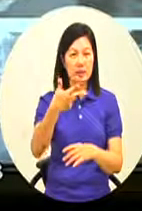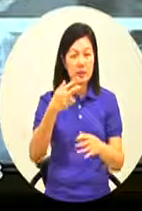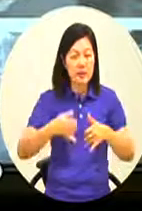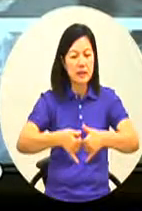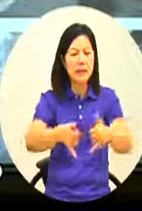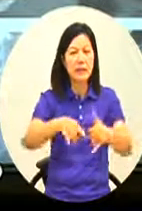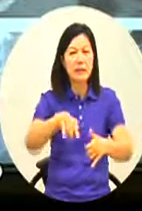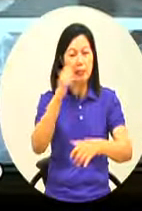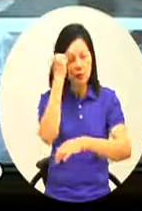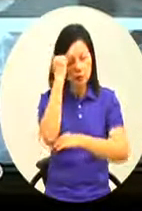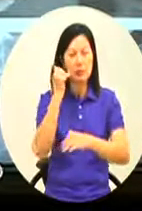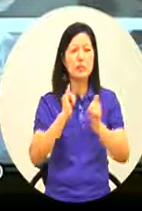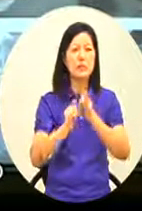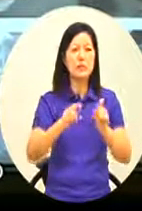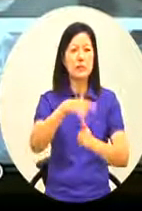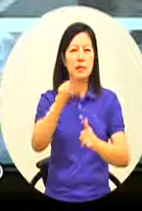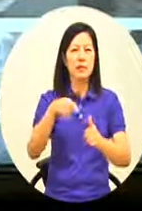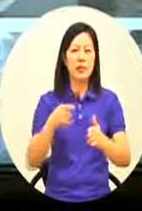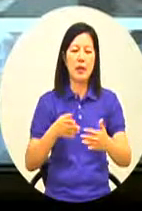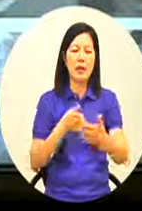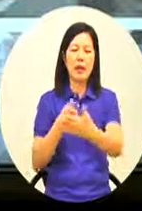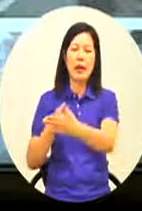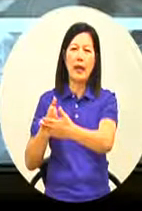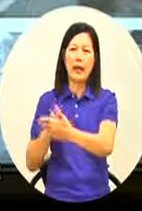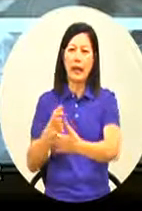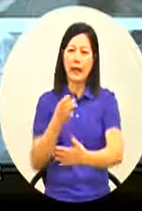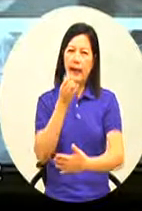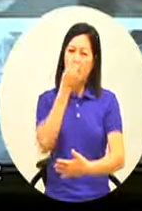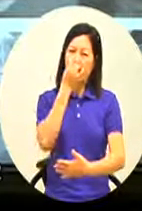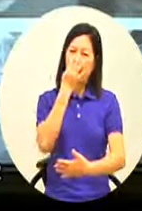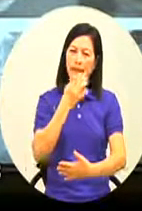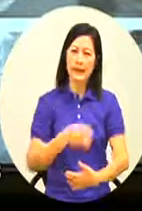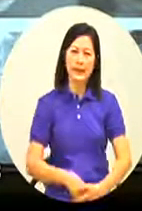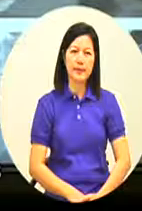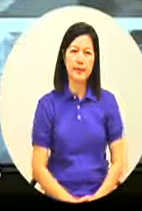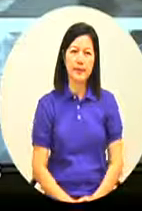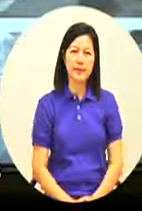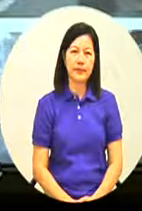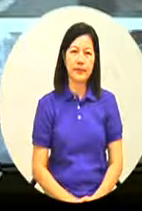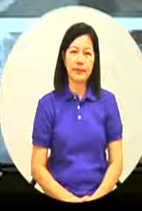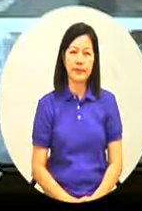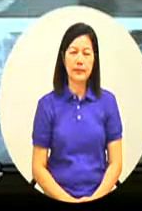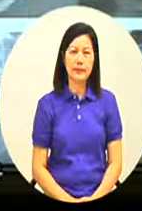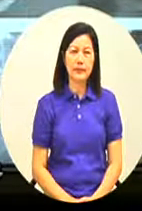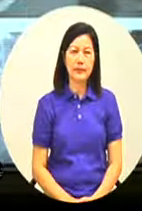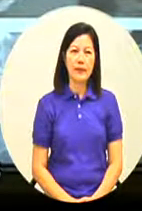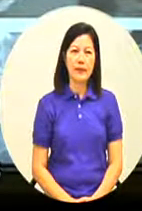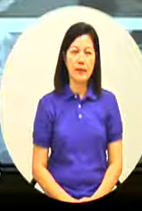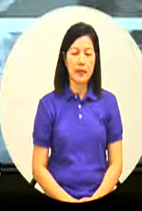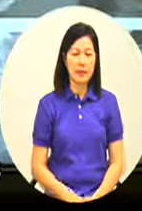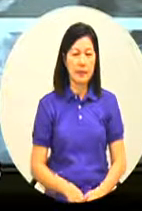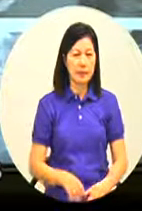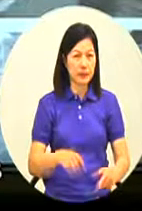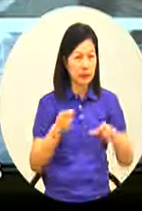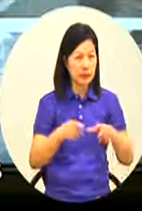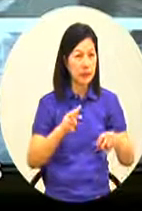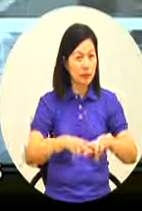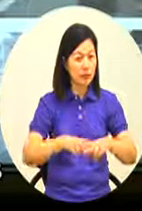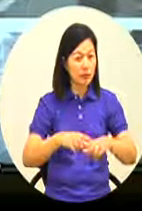户无法度通行，对家相通，站在政府的公共工程的开